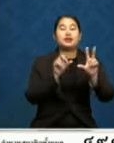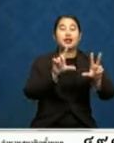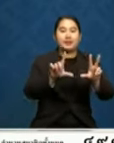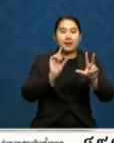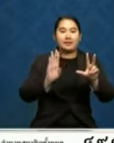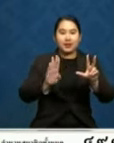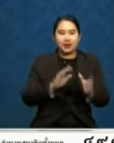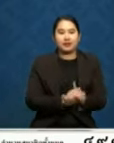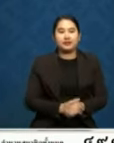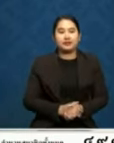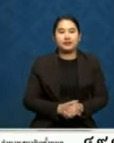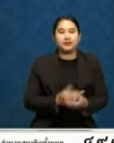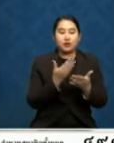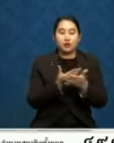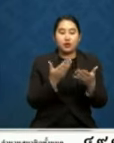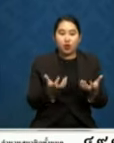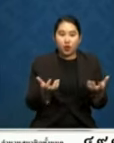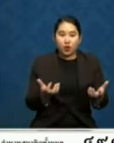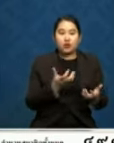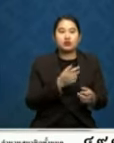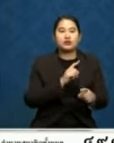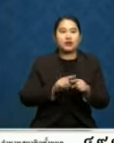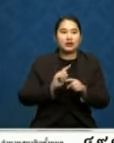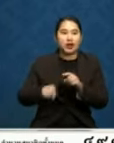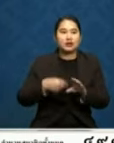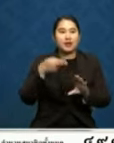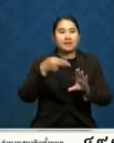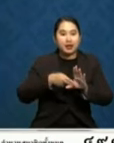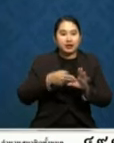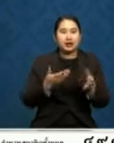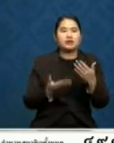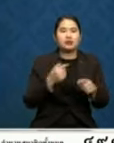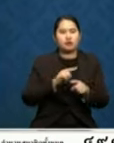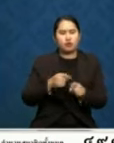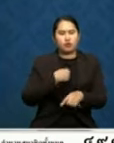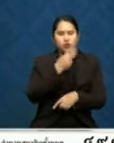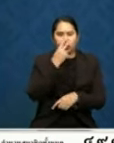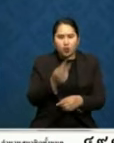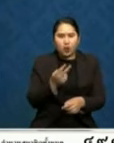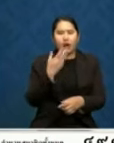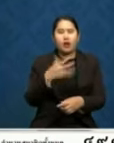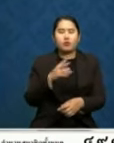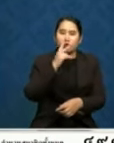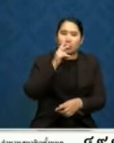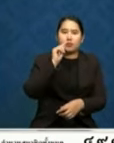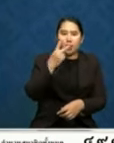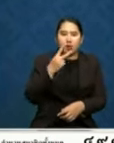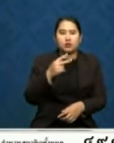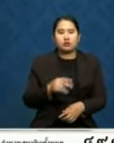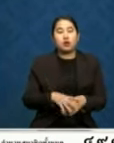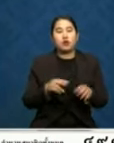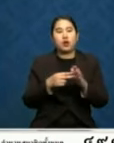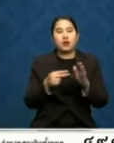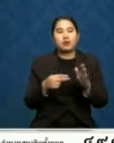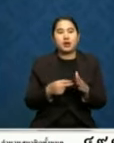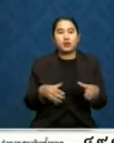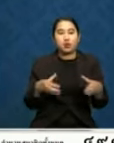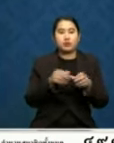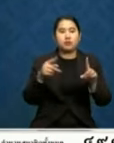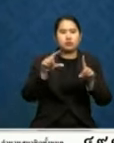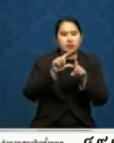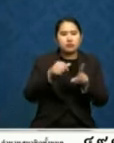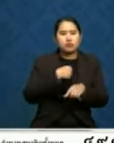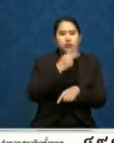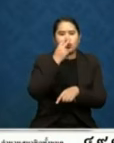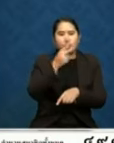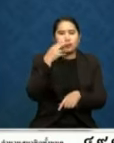ศษเป็นวัสดุเชื้อเพลิงและหล่อรื่นผมดูแล้วดูอีกนะครับเดี๋ยวจะมีคนไปตีว่าเอ๊ะสสพรรคประชาชนอ่านตัว